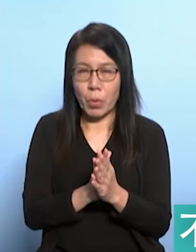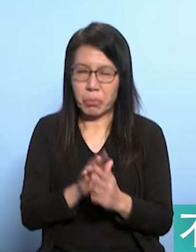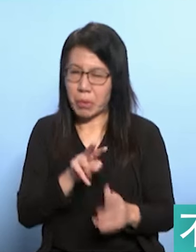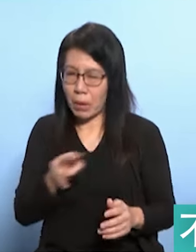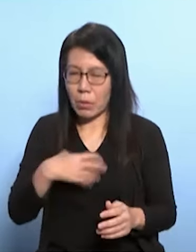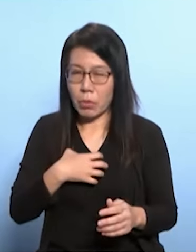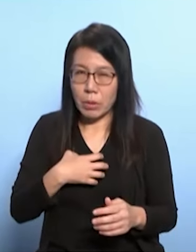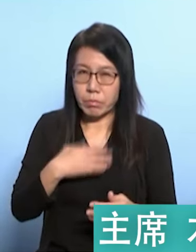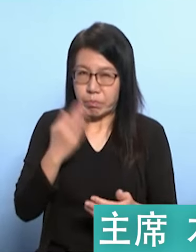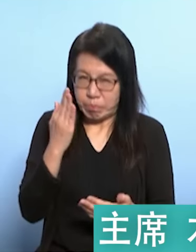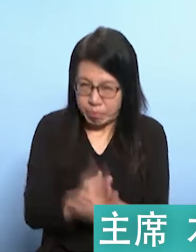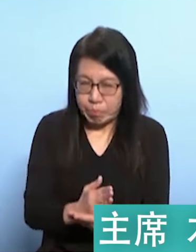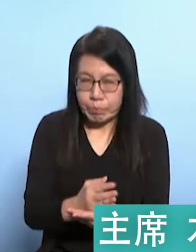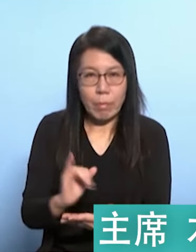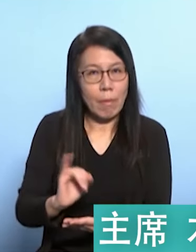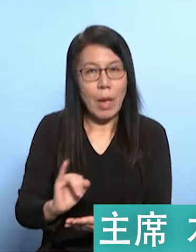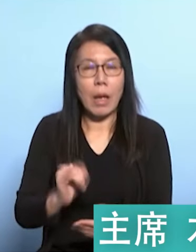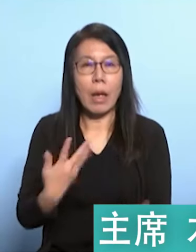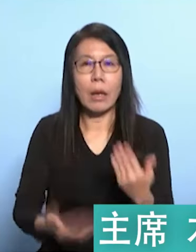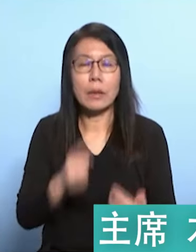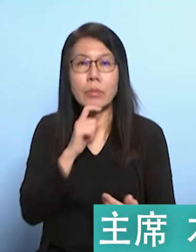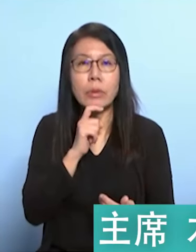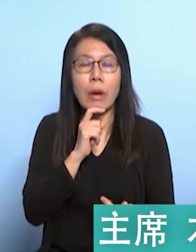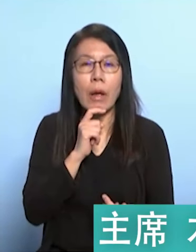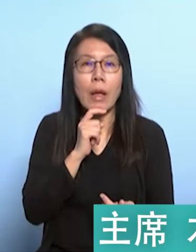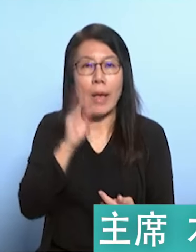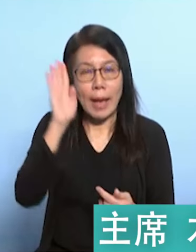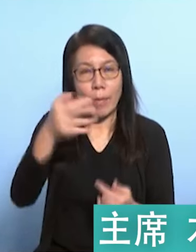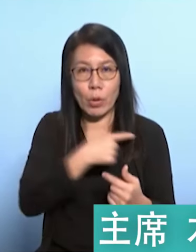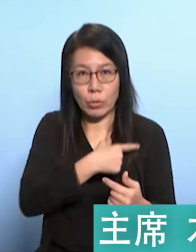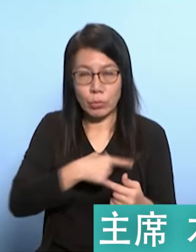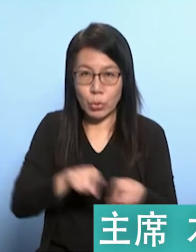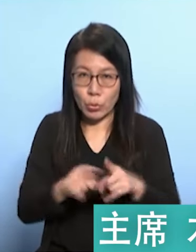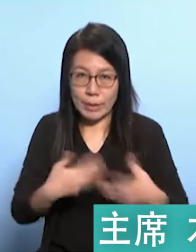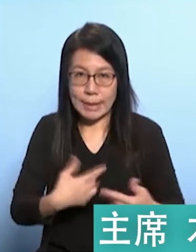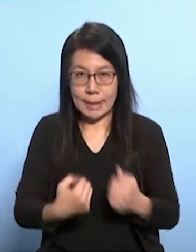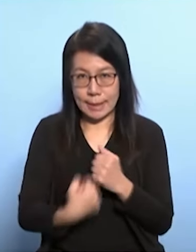看待的。主席，本人懇請同事支持我的修正案。